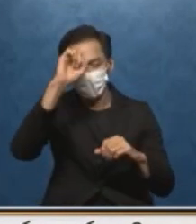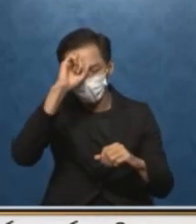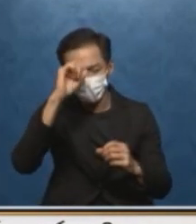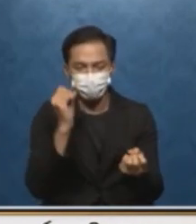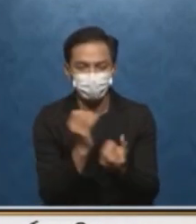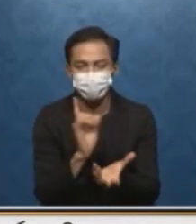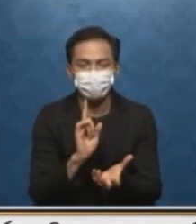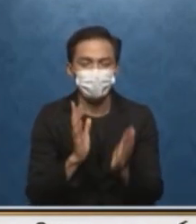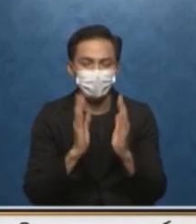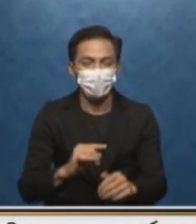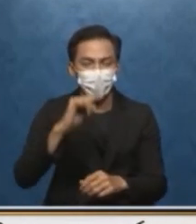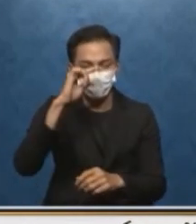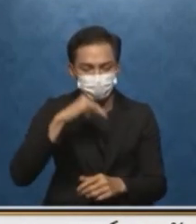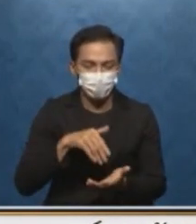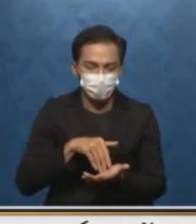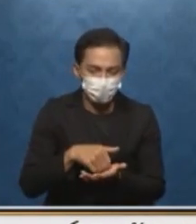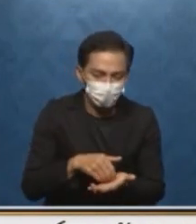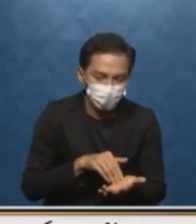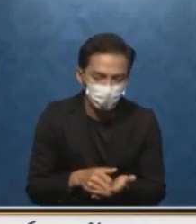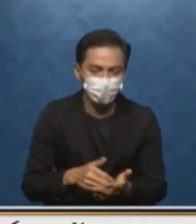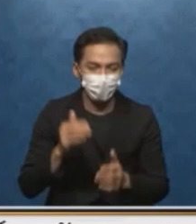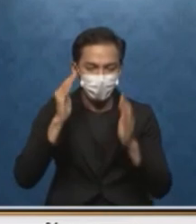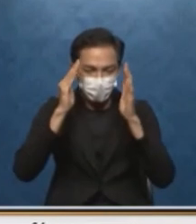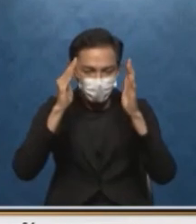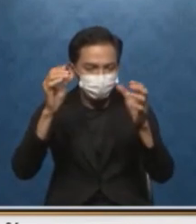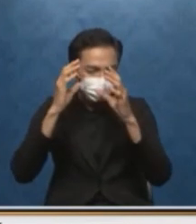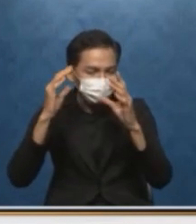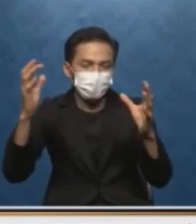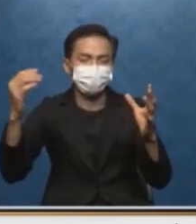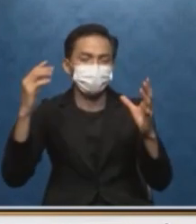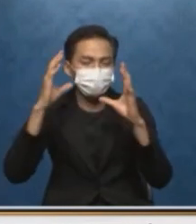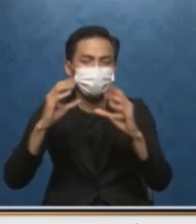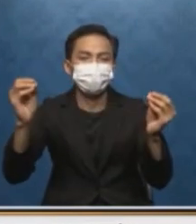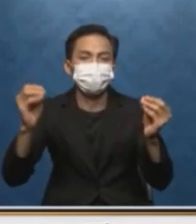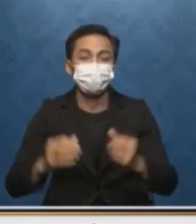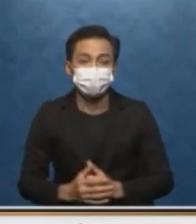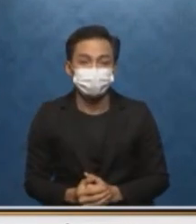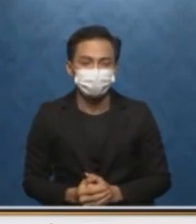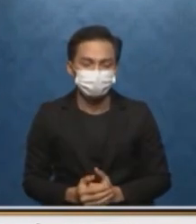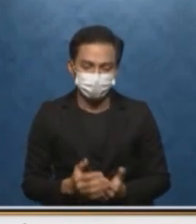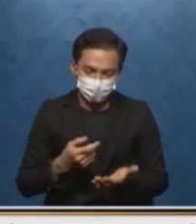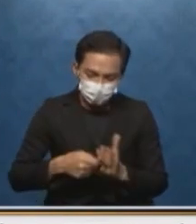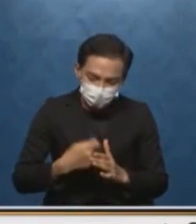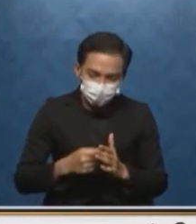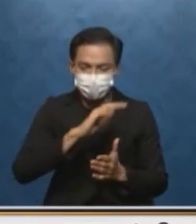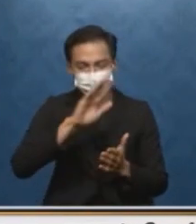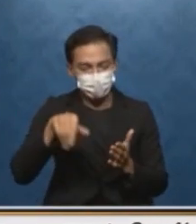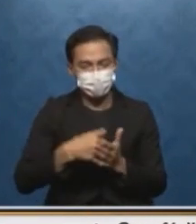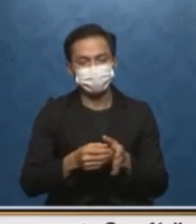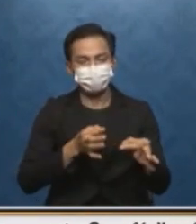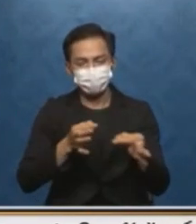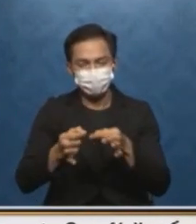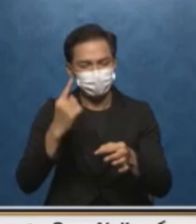อและหมดอนาคตด้วยหลายๆเหตุดังกล่าวที่ดิฉันได้อภิปรายไปนะคะดิฉันไม่มั่นใจเลยว่าเงินก้อน